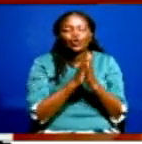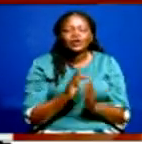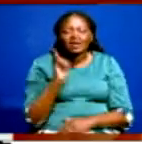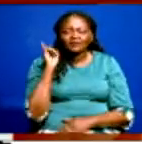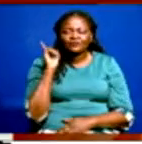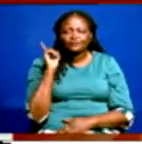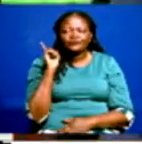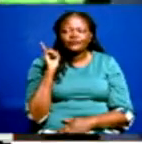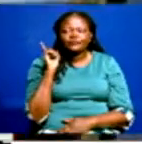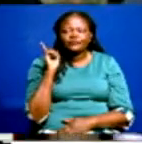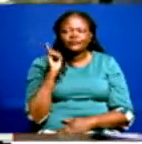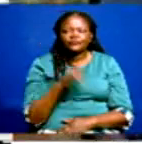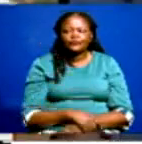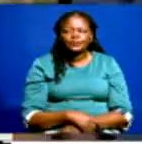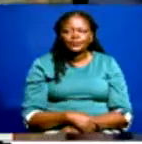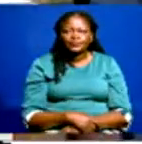taarifa za magatuzi.